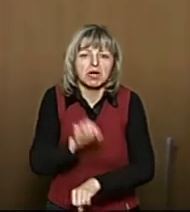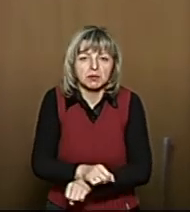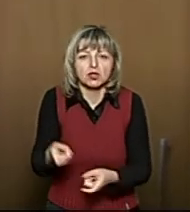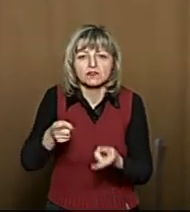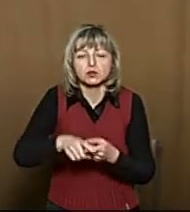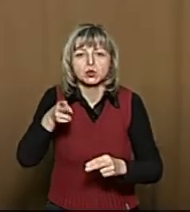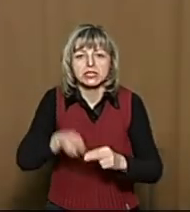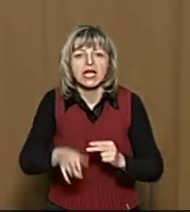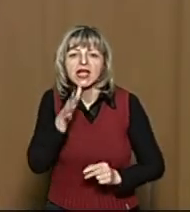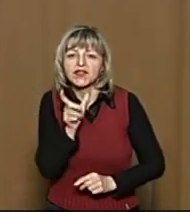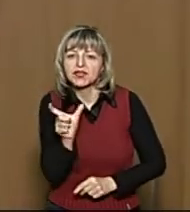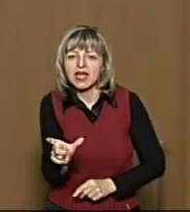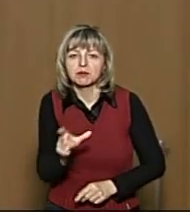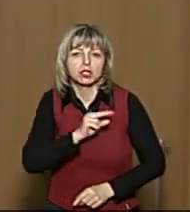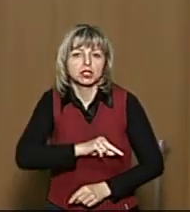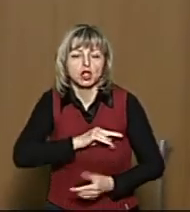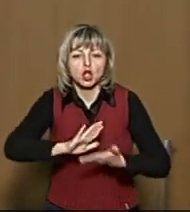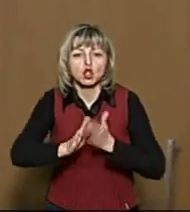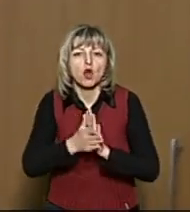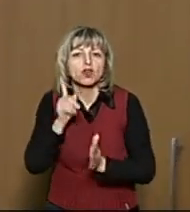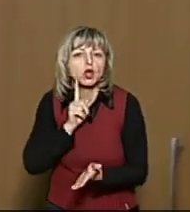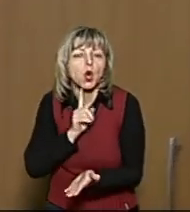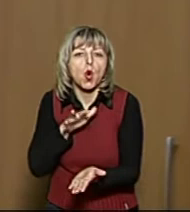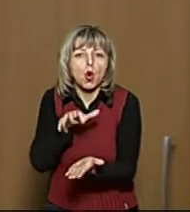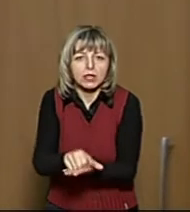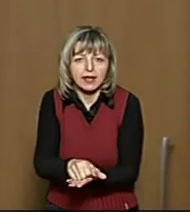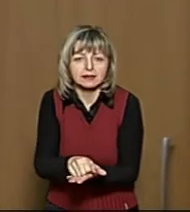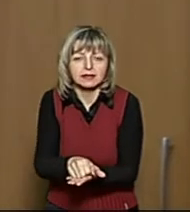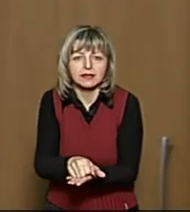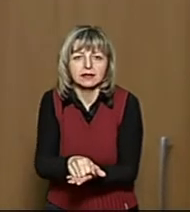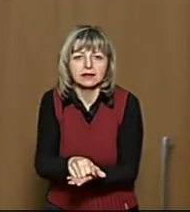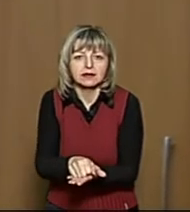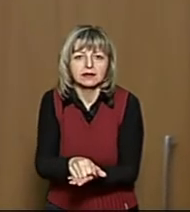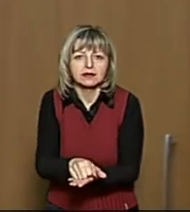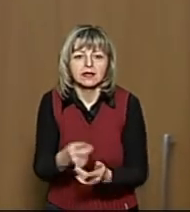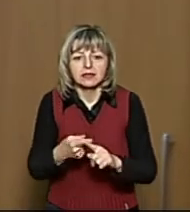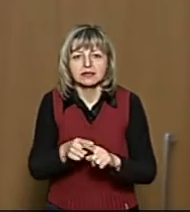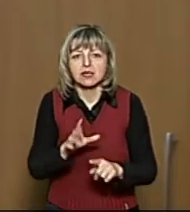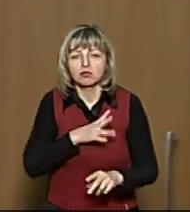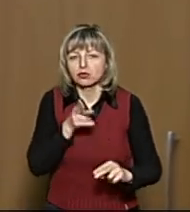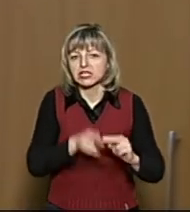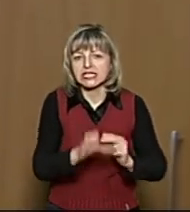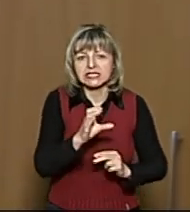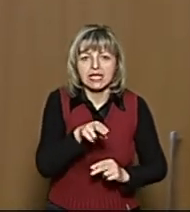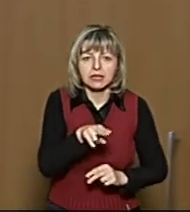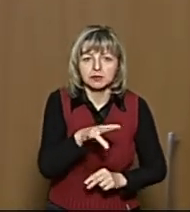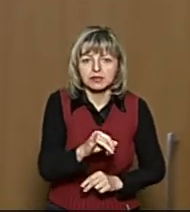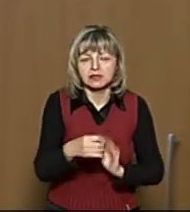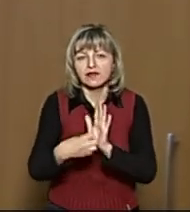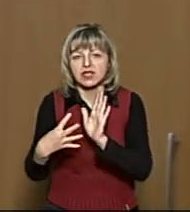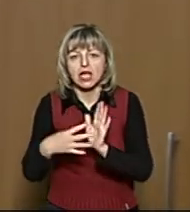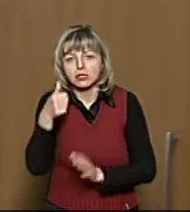із закінченням терміну дії договору оренди, зокрема термін дії закінчився в серпні 2019